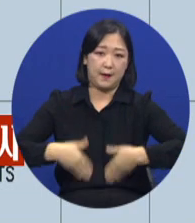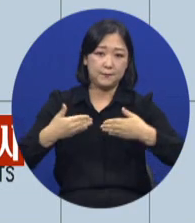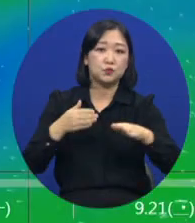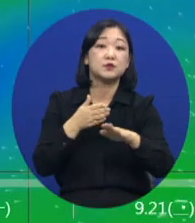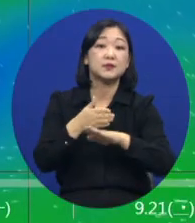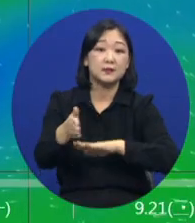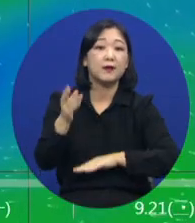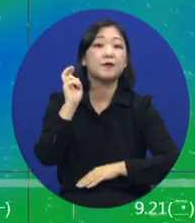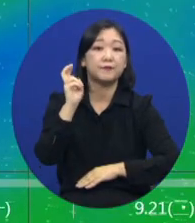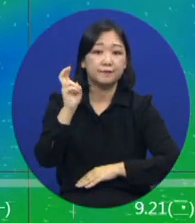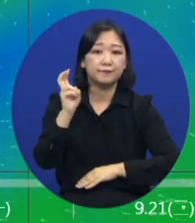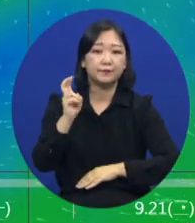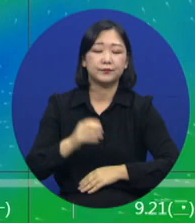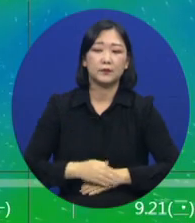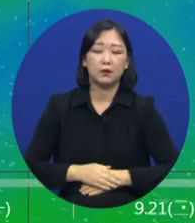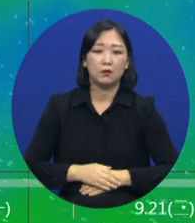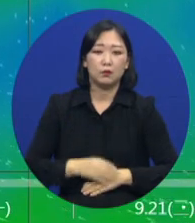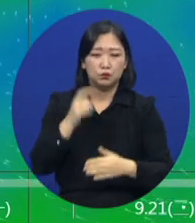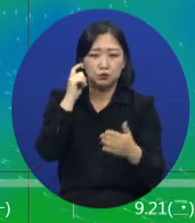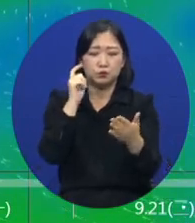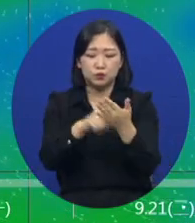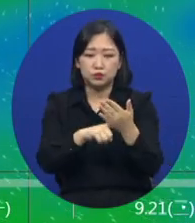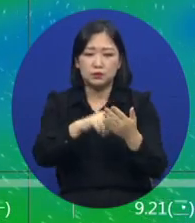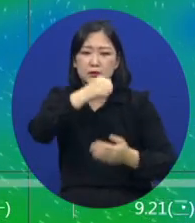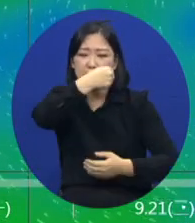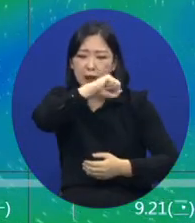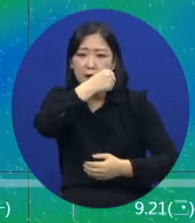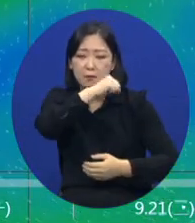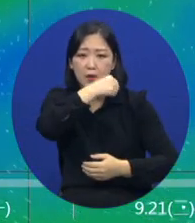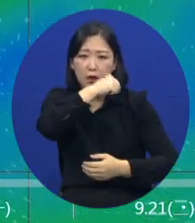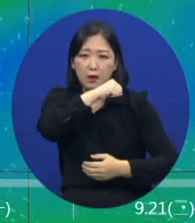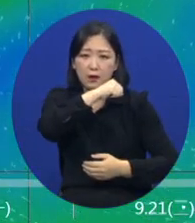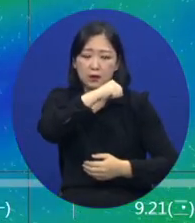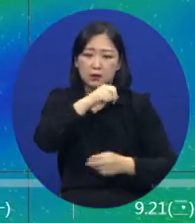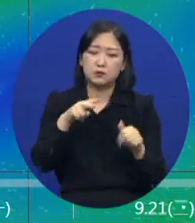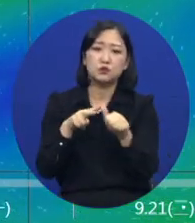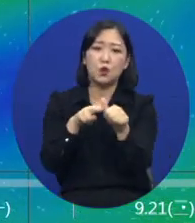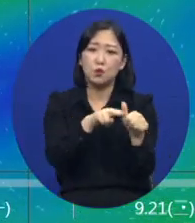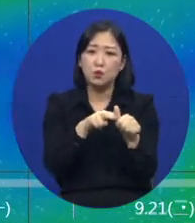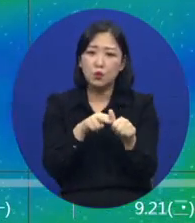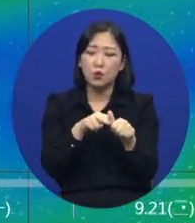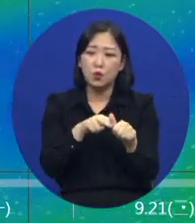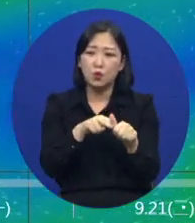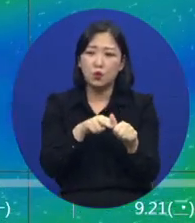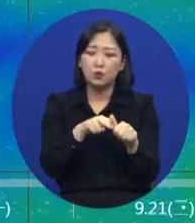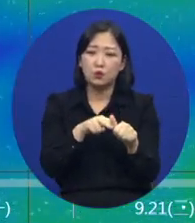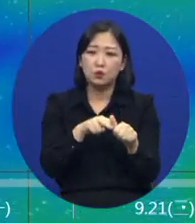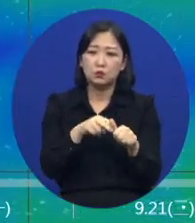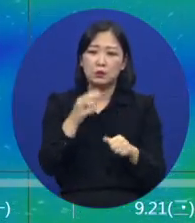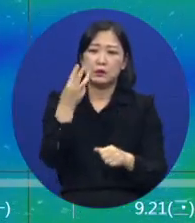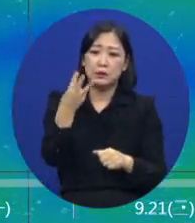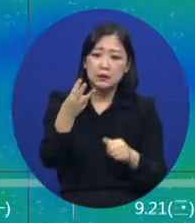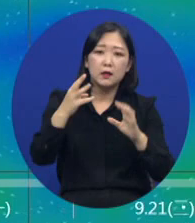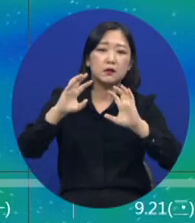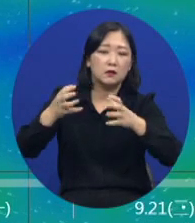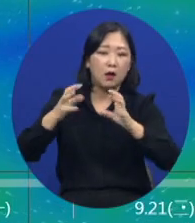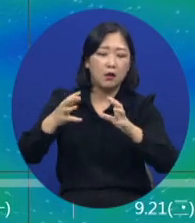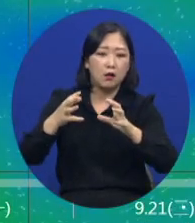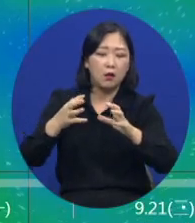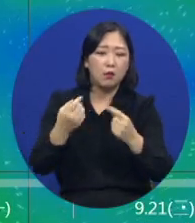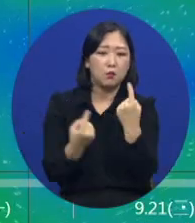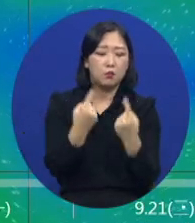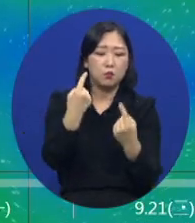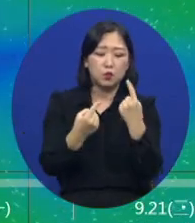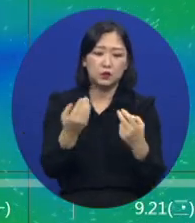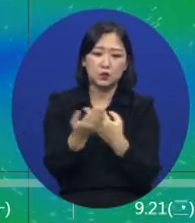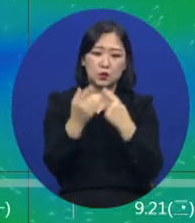이제 예측을 하고 있고요. 눈에 띄는 건 이제 대만 중앙기상국의 정보인데 세 나라의 태풍 예보보다 훨씬